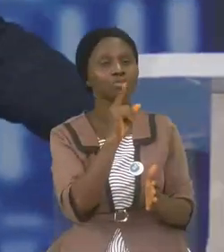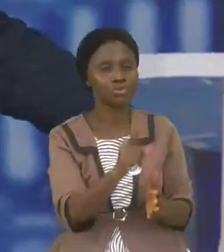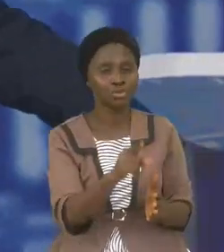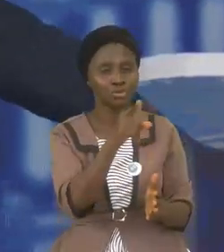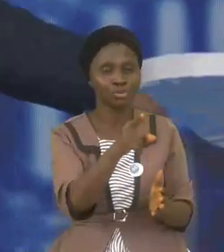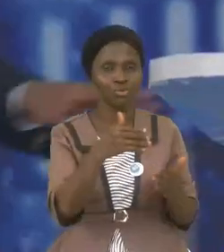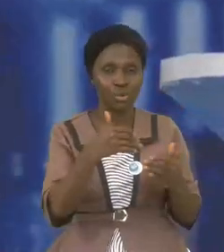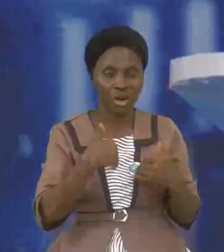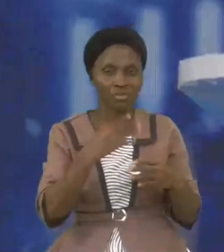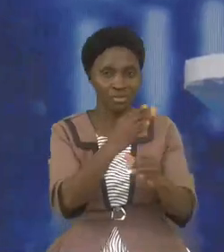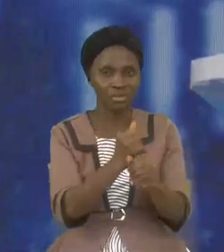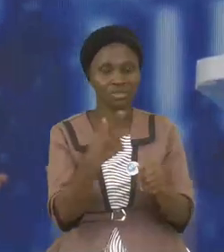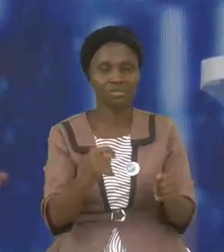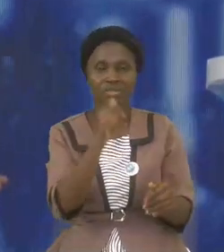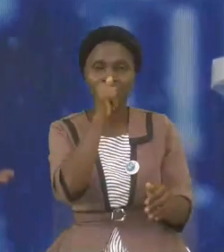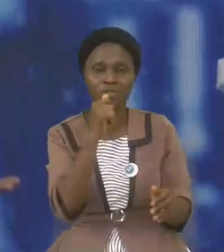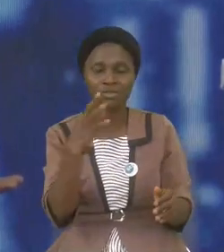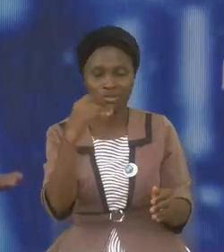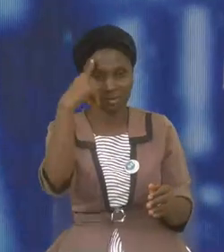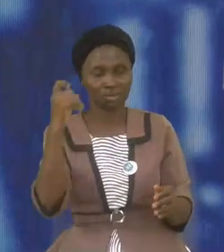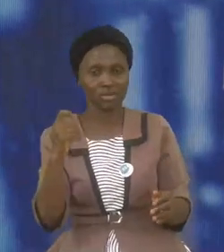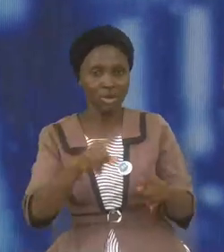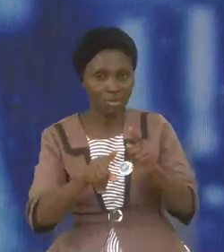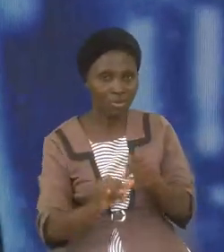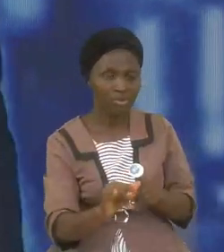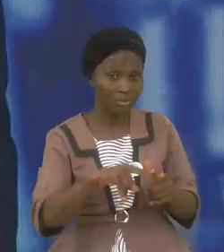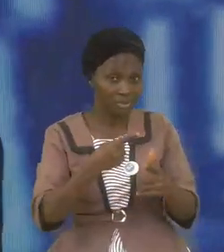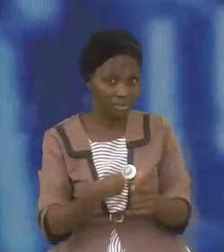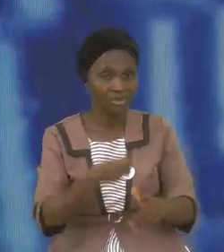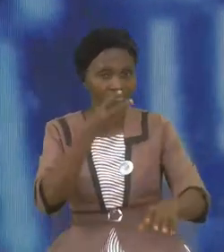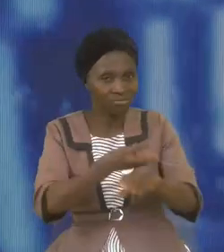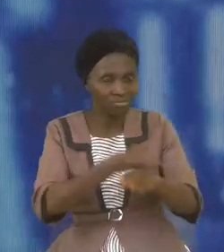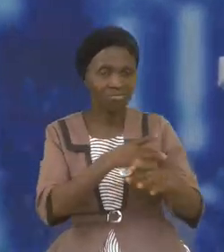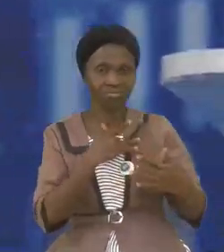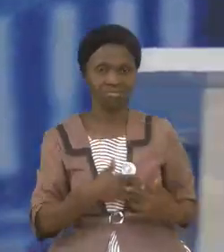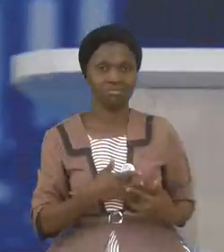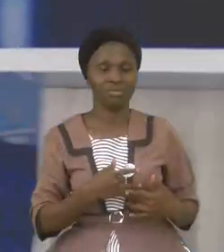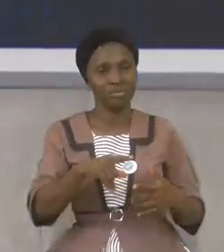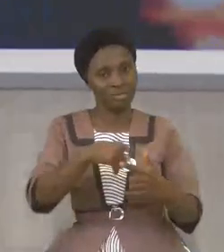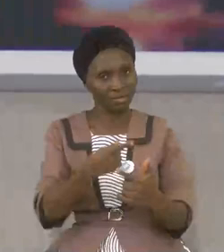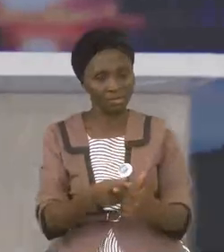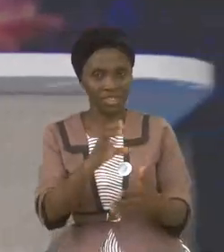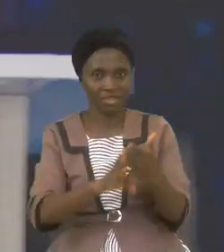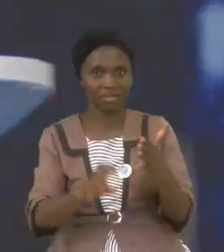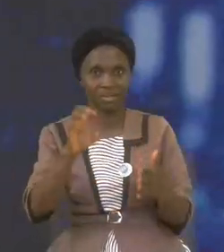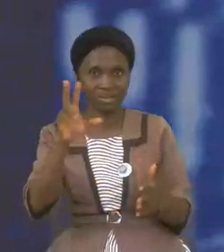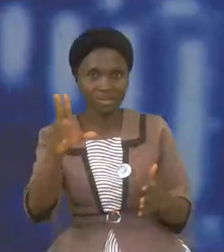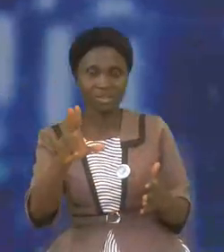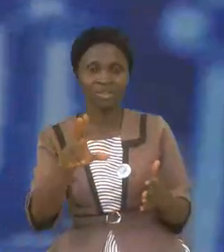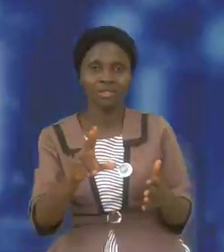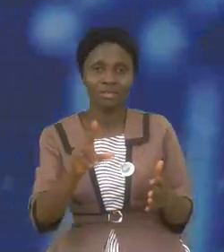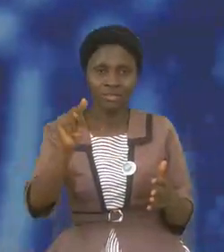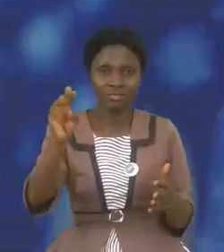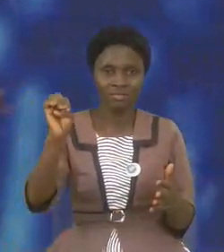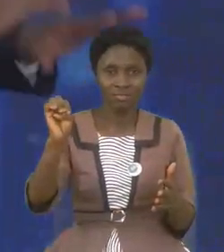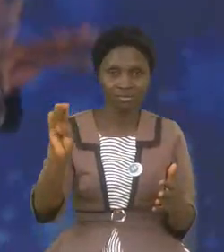réellement, il y a un Dieu, ton Dieu, qui révèle le secret. Il a dit ça temporairement, mais toujours le cœur endurci. Chapitre